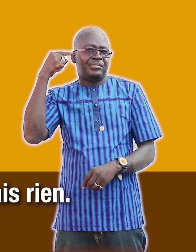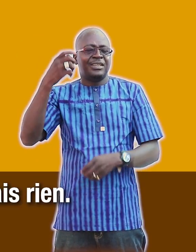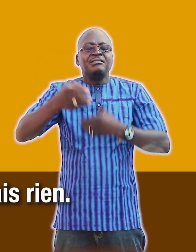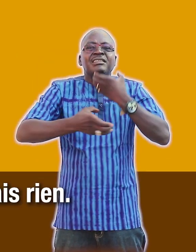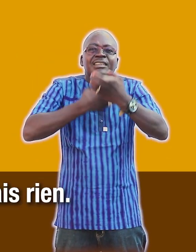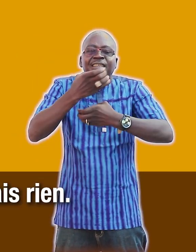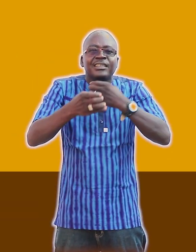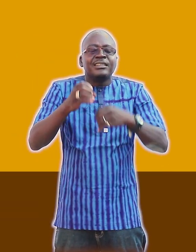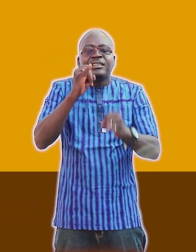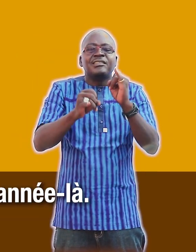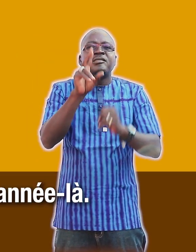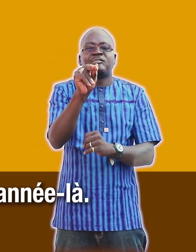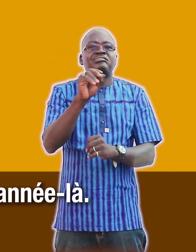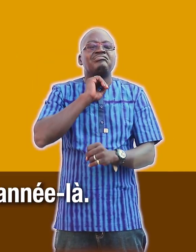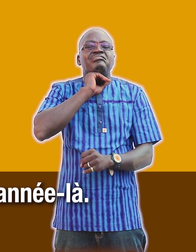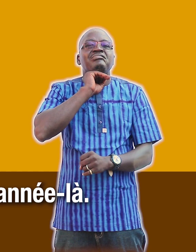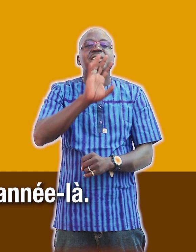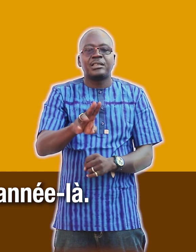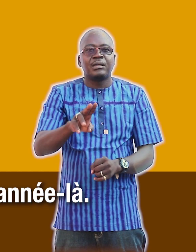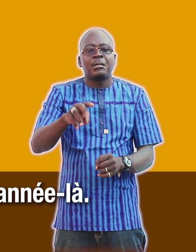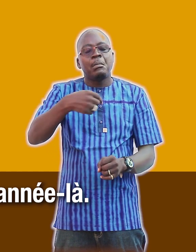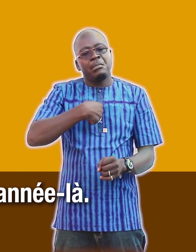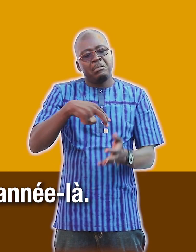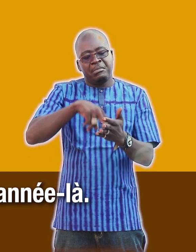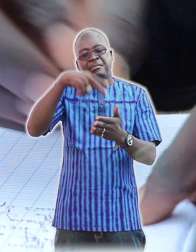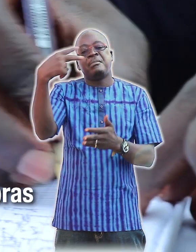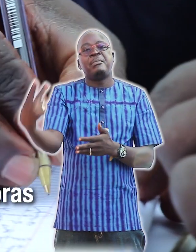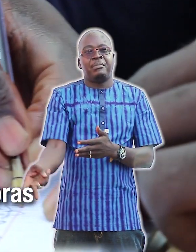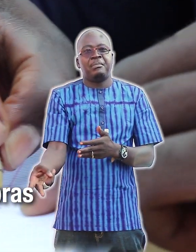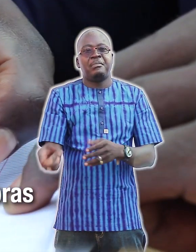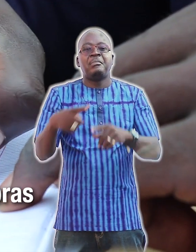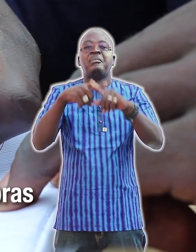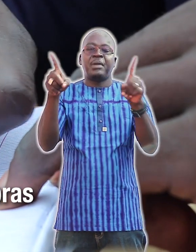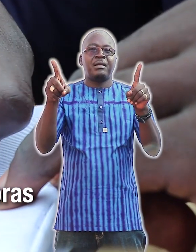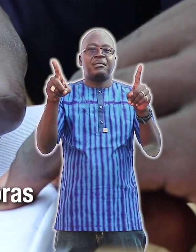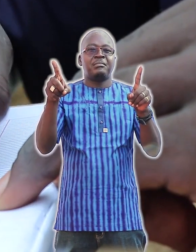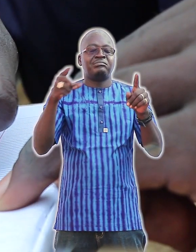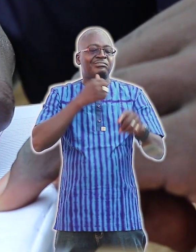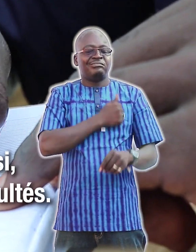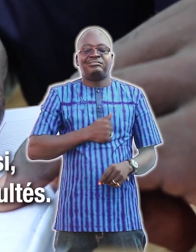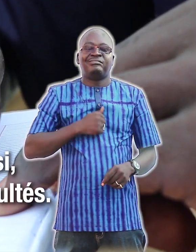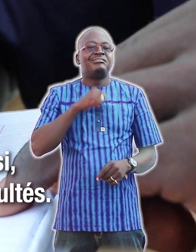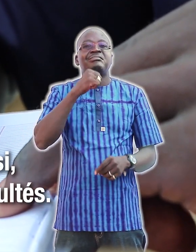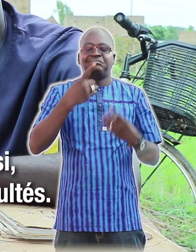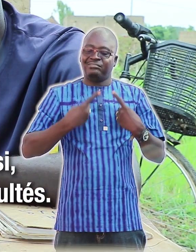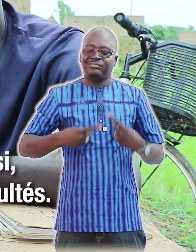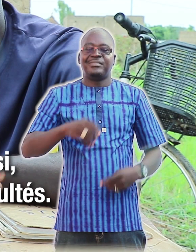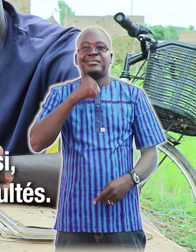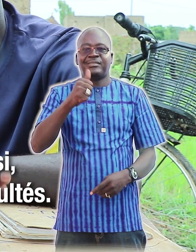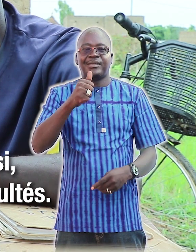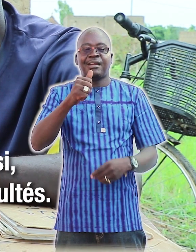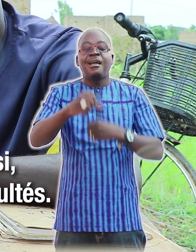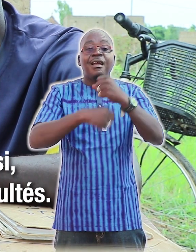sinon je n'entendais rien. J'ai échoué à mon examen cette année-là. Mais je n'ai pas baissé les bras. L'année suivante, j'ai